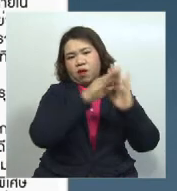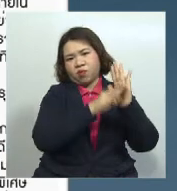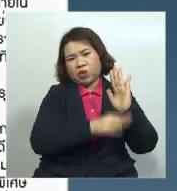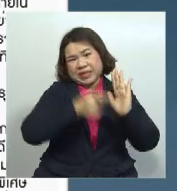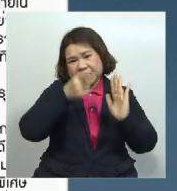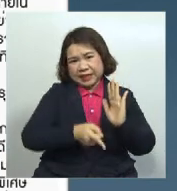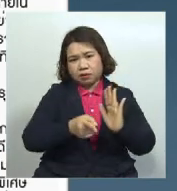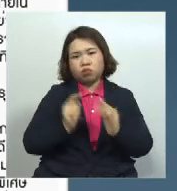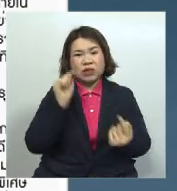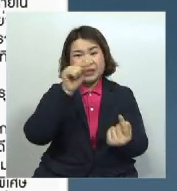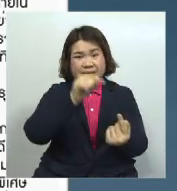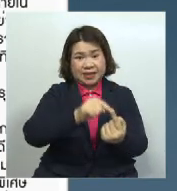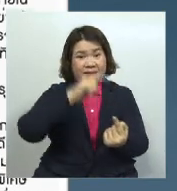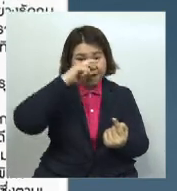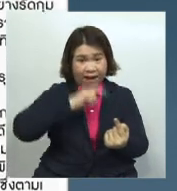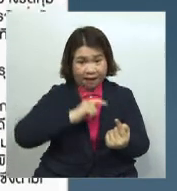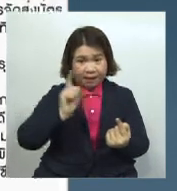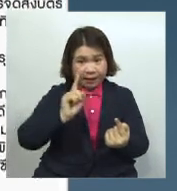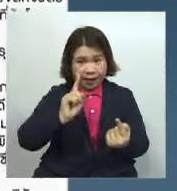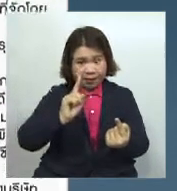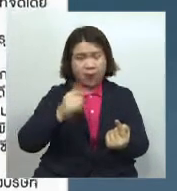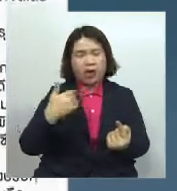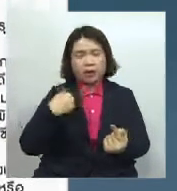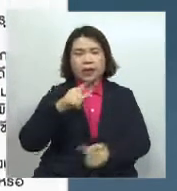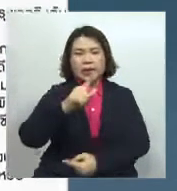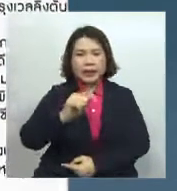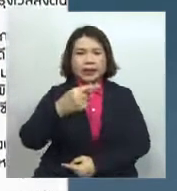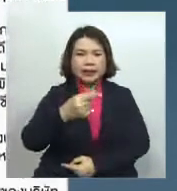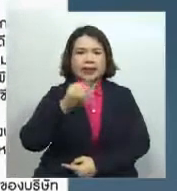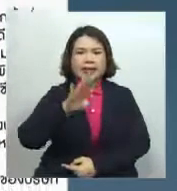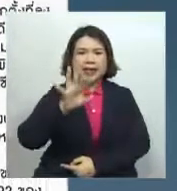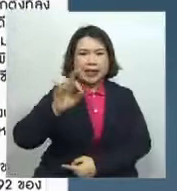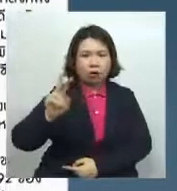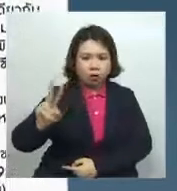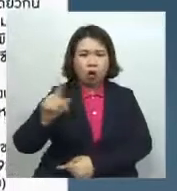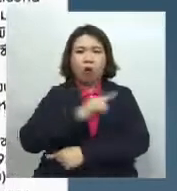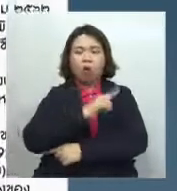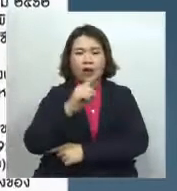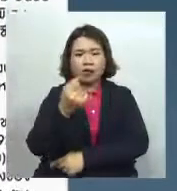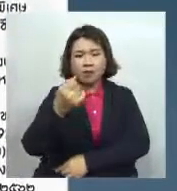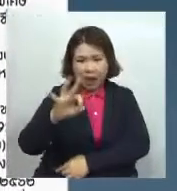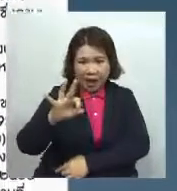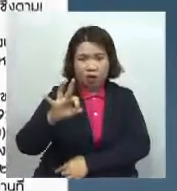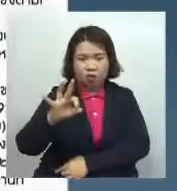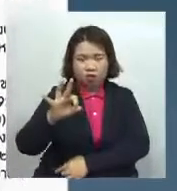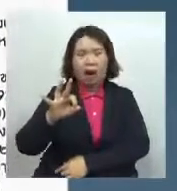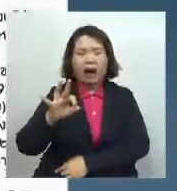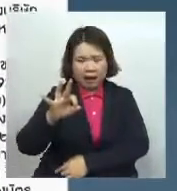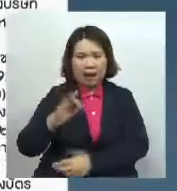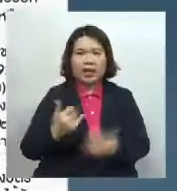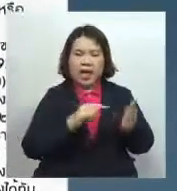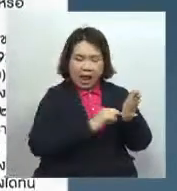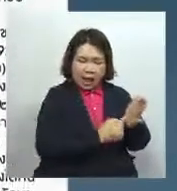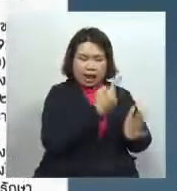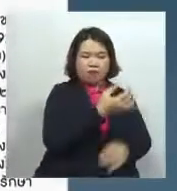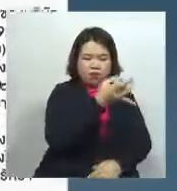มายัพระเทศไย โยศายการบินเที่ยวบนที่ TG-492, ของวันที่ 19มีนาคมเพราฉะนั้ก็